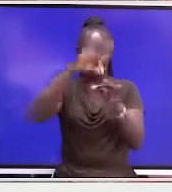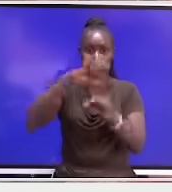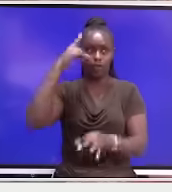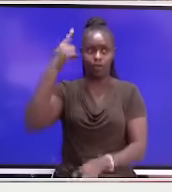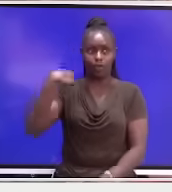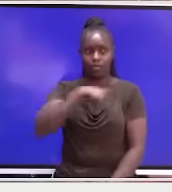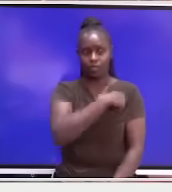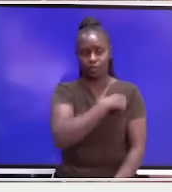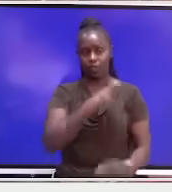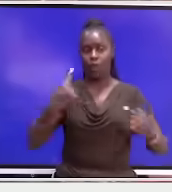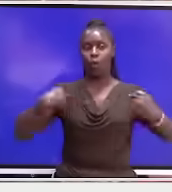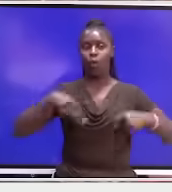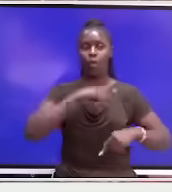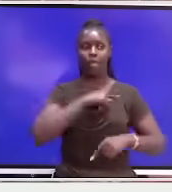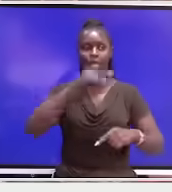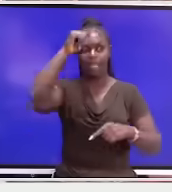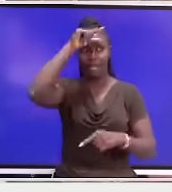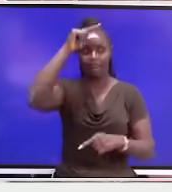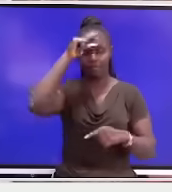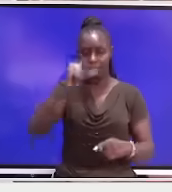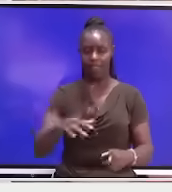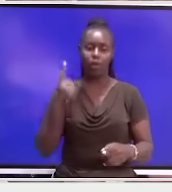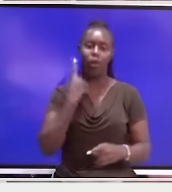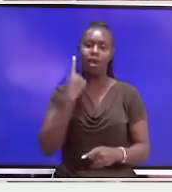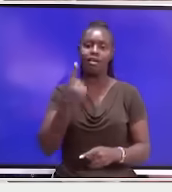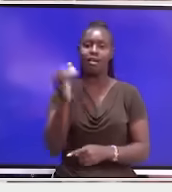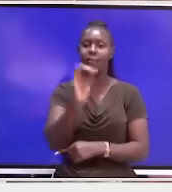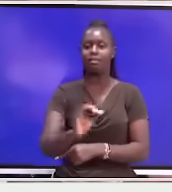Sisi tuko kwa hii serikali 100%, tuko